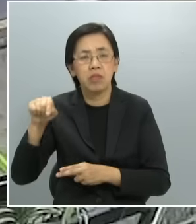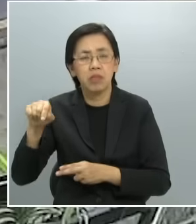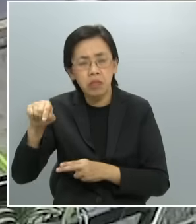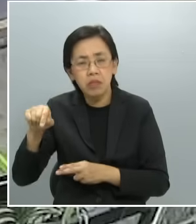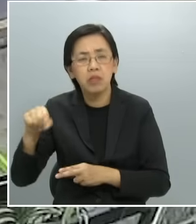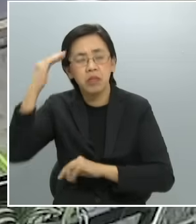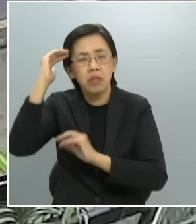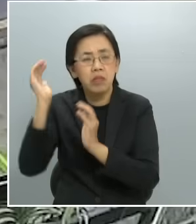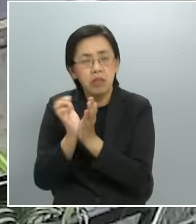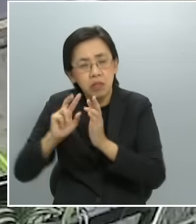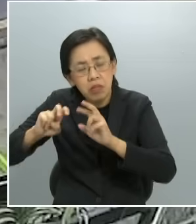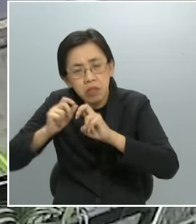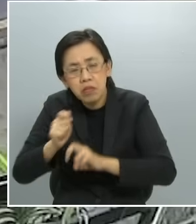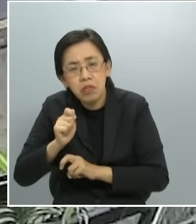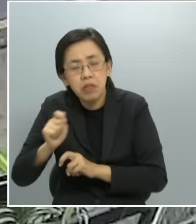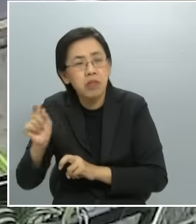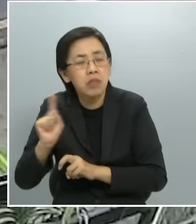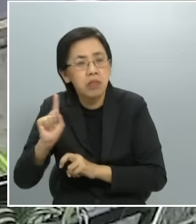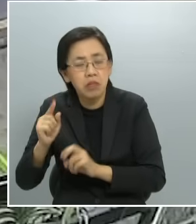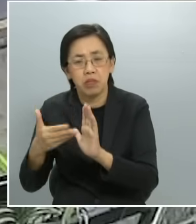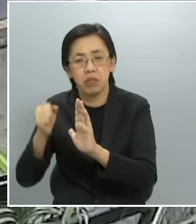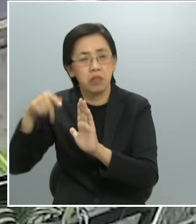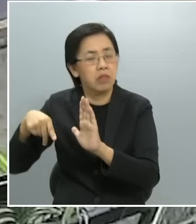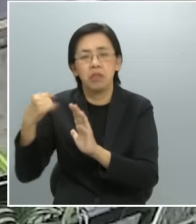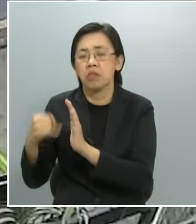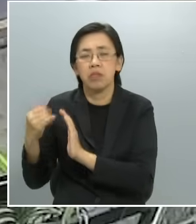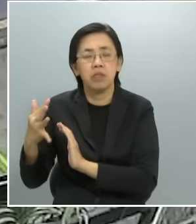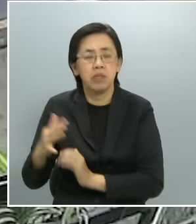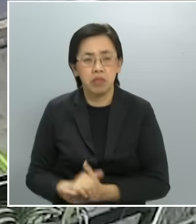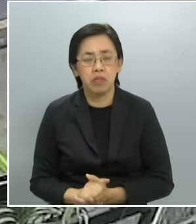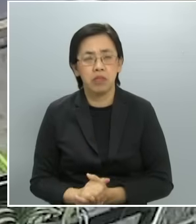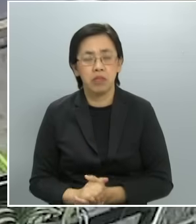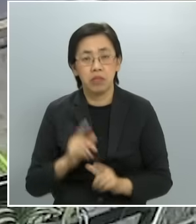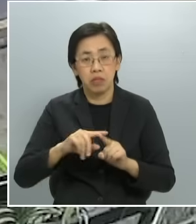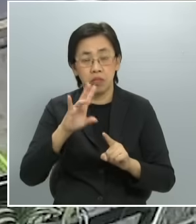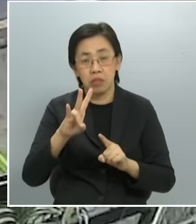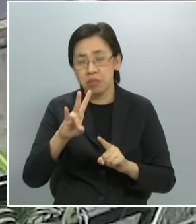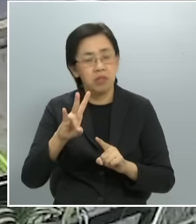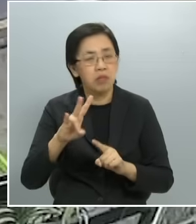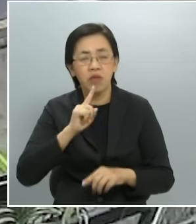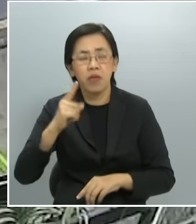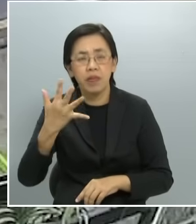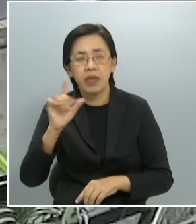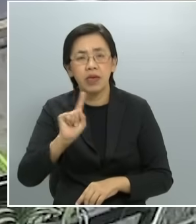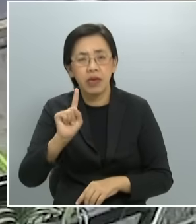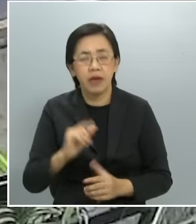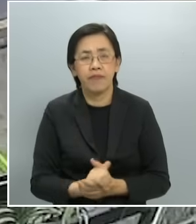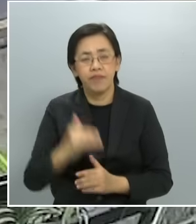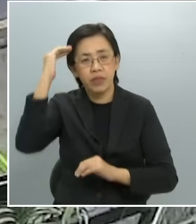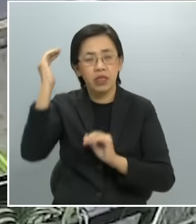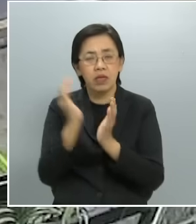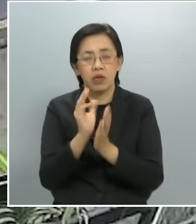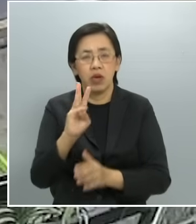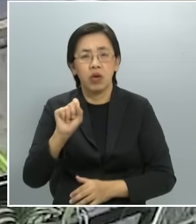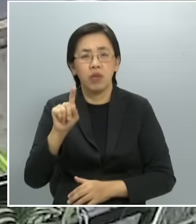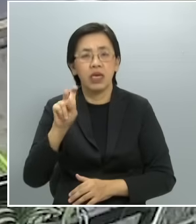นะครับเป็นสารวัตรสอบสวนสภสระยายโสมจังหวัดสุพรรณบุรีส่วนนายที่ 7ที่ไม่ถูกดำเนินคดีก็คือพันตำรวจโทวศิน